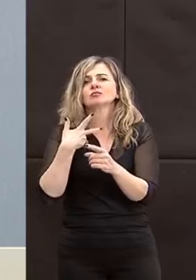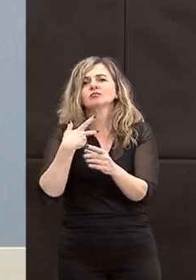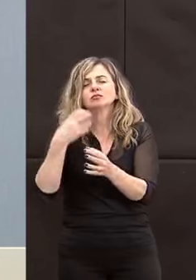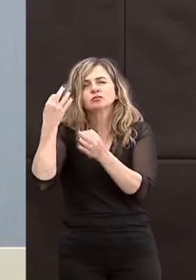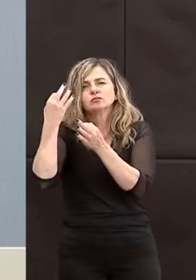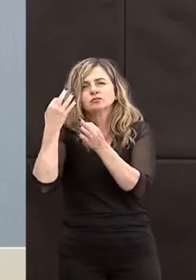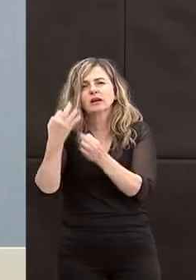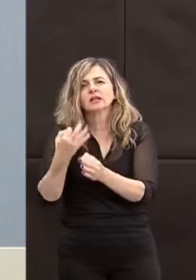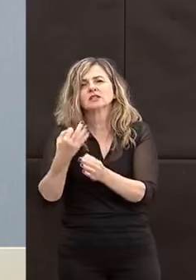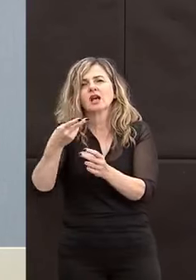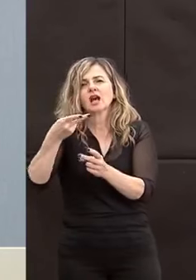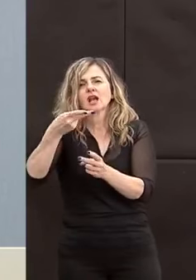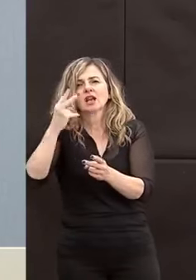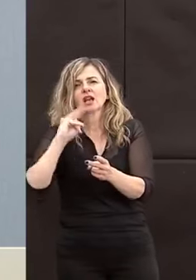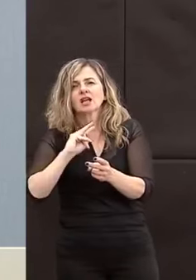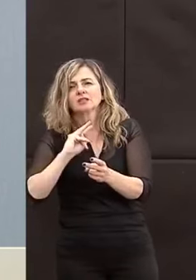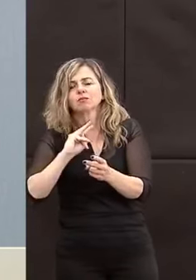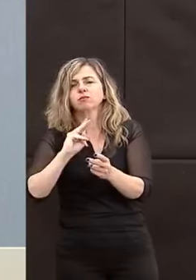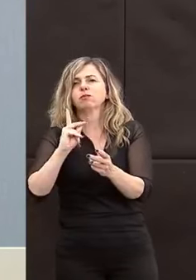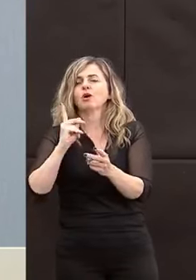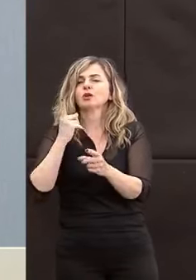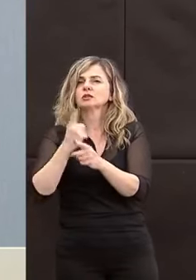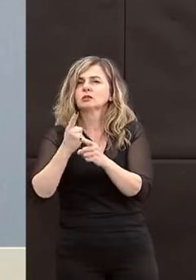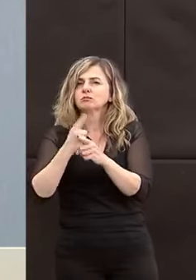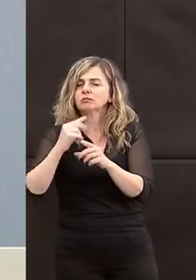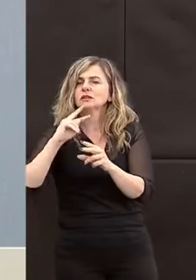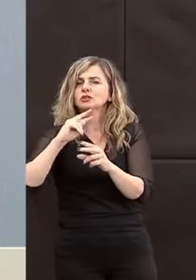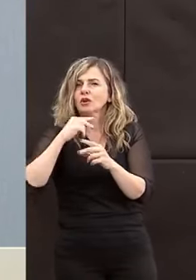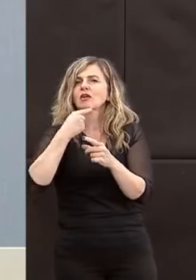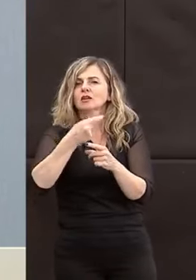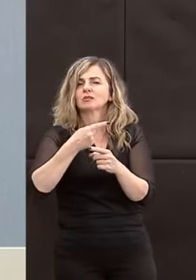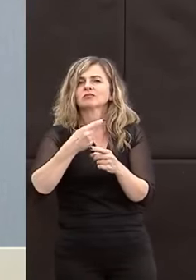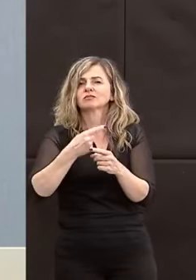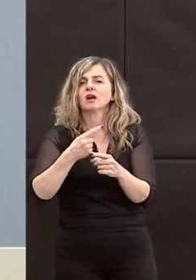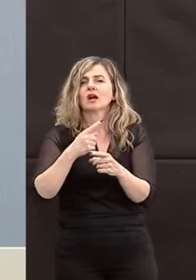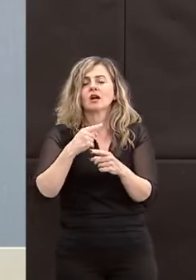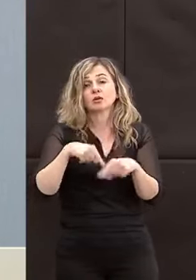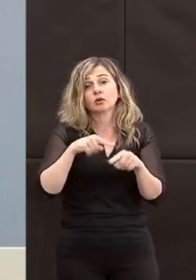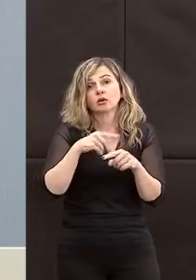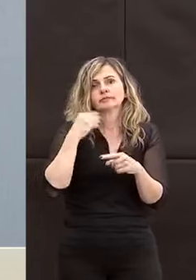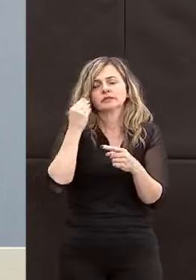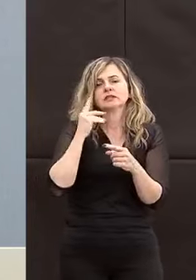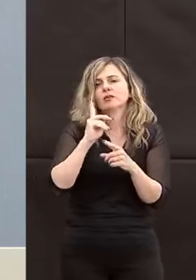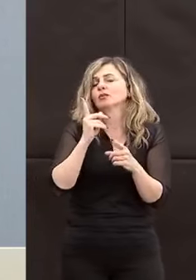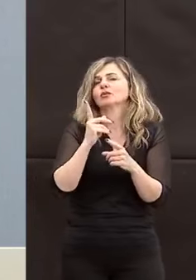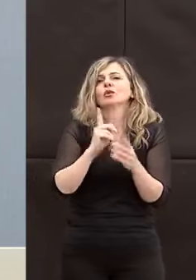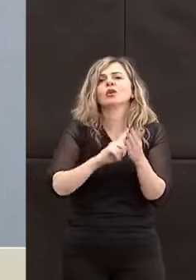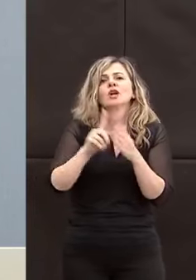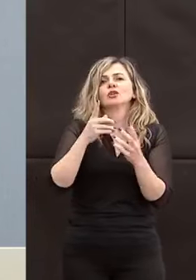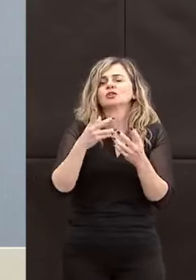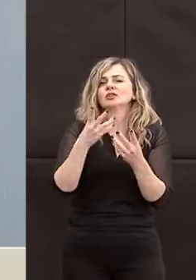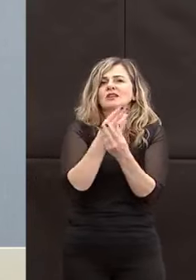le risposte che andavano date noi crediamo di non aver risolto tutti i problemi di trentini però crediamo